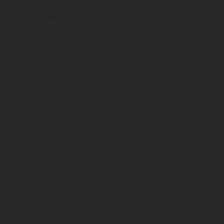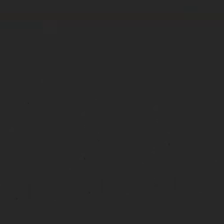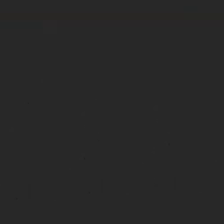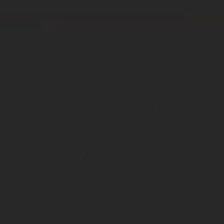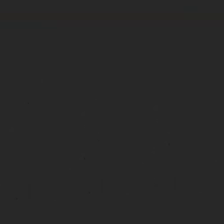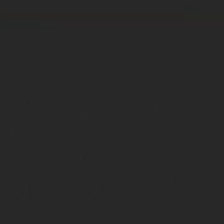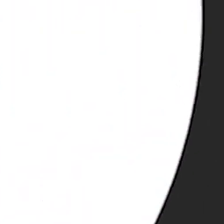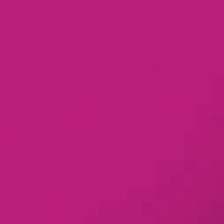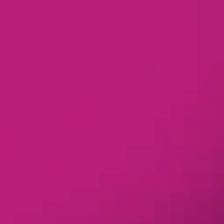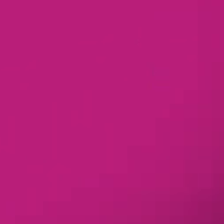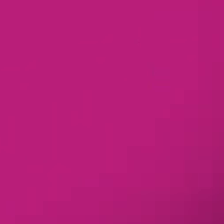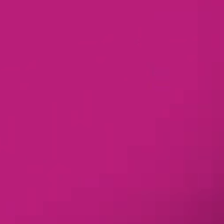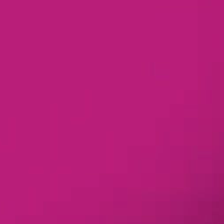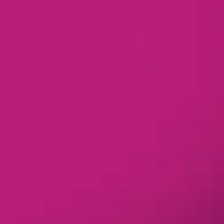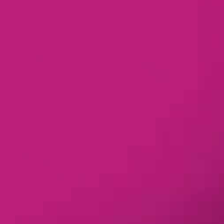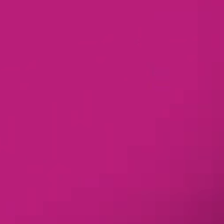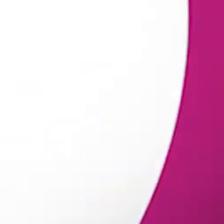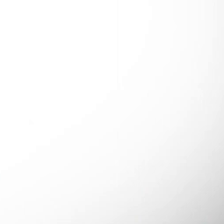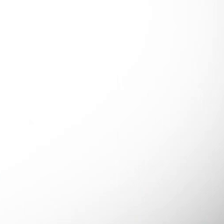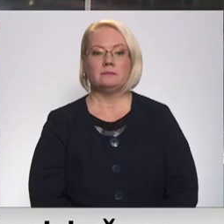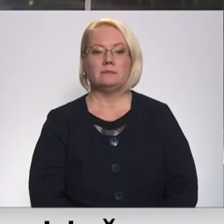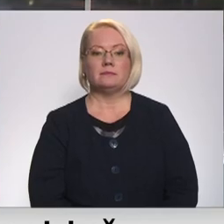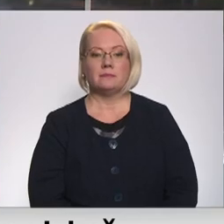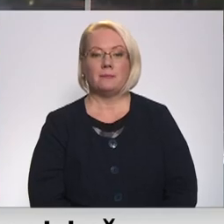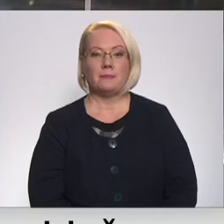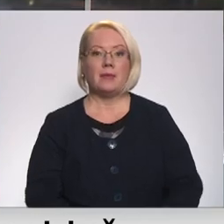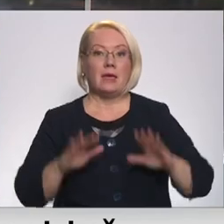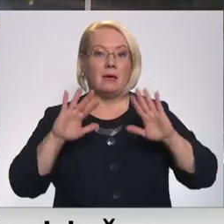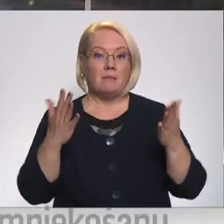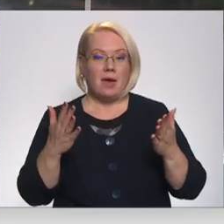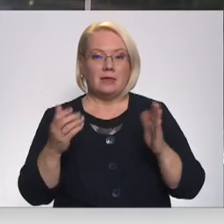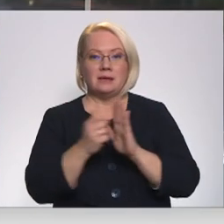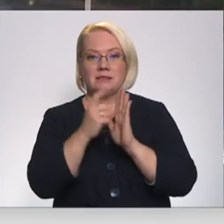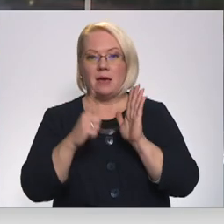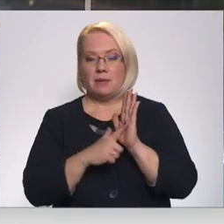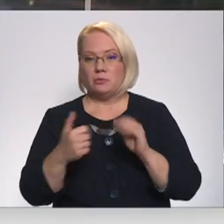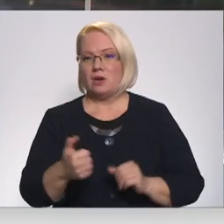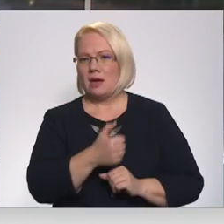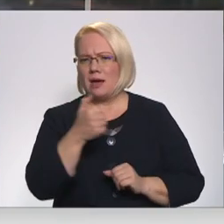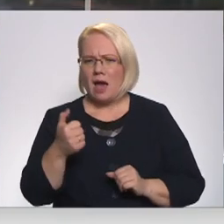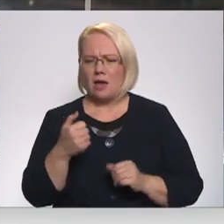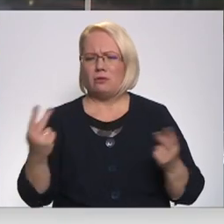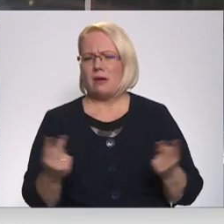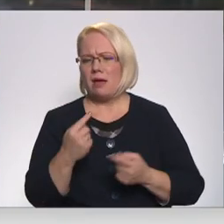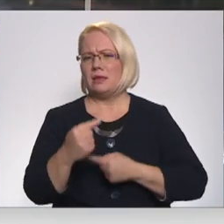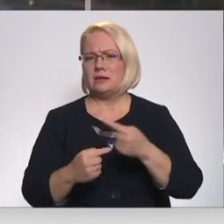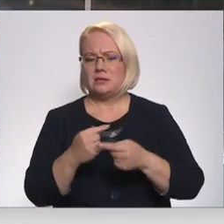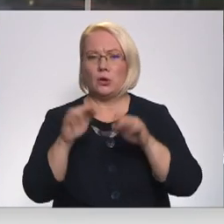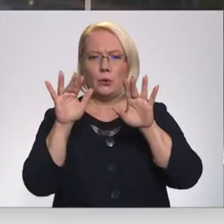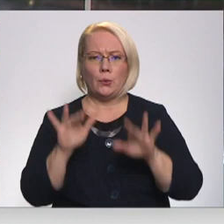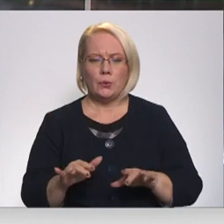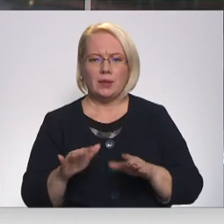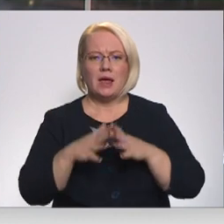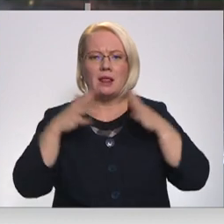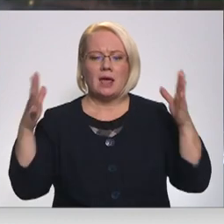Re, viss ēters ir te! Bet jau 17. Gadu neiztrūkstoša tradīcija rudenī ir